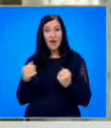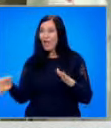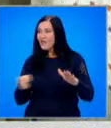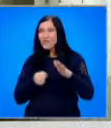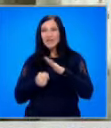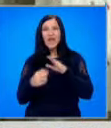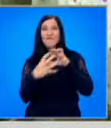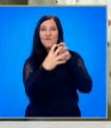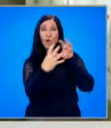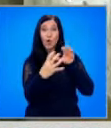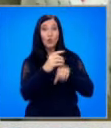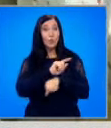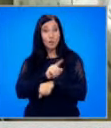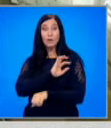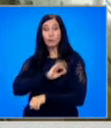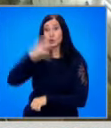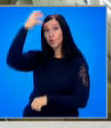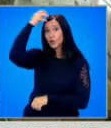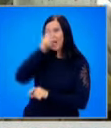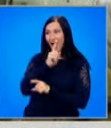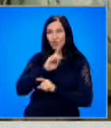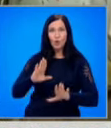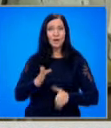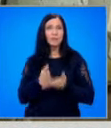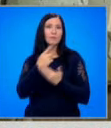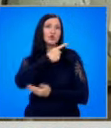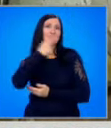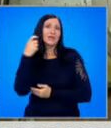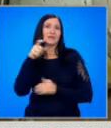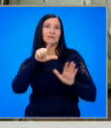е в фургон. До момента е получил от държавата еднократна помощ от